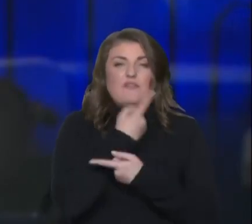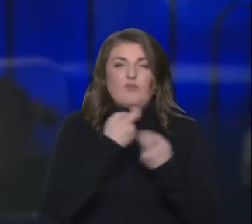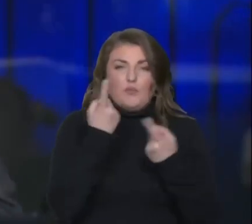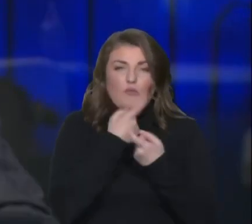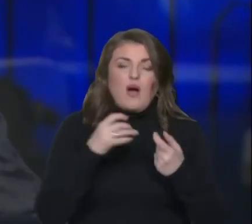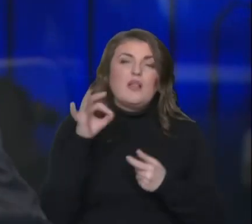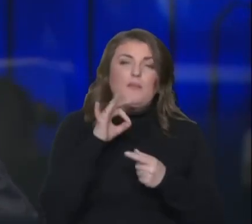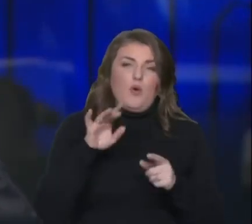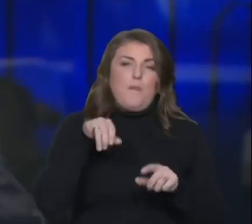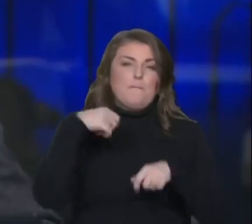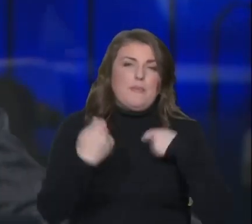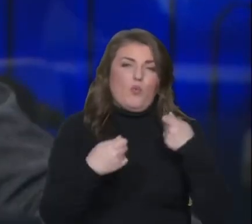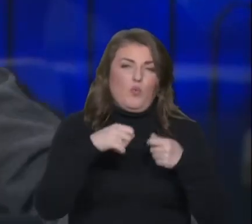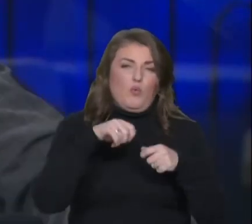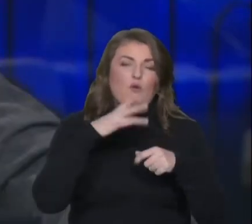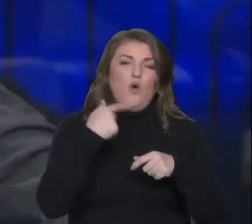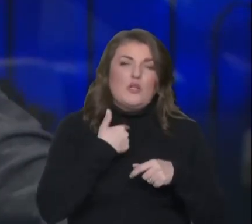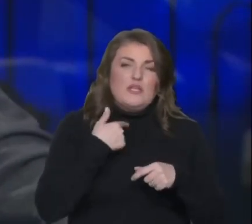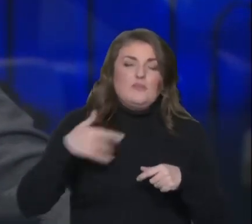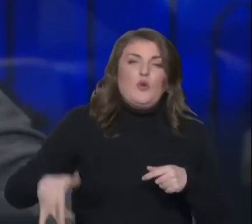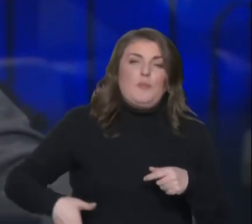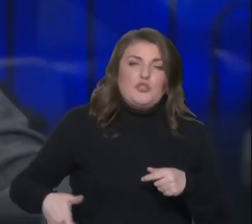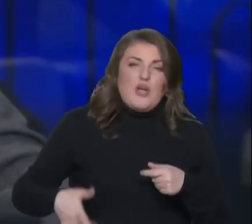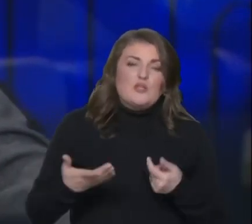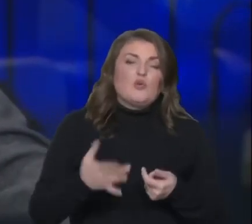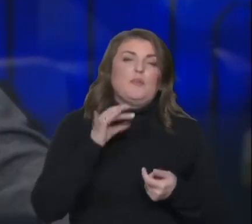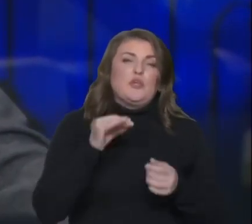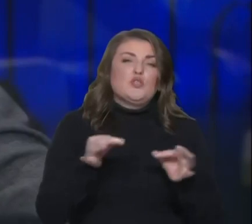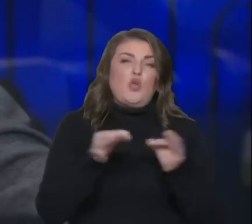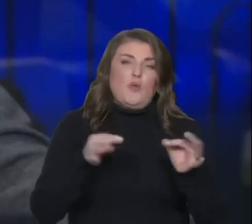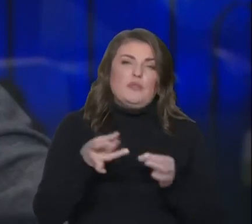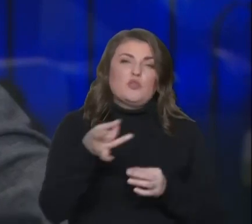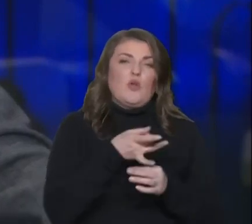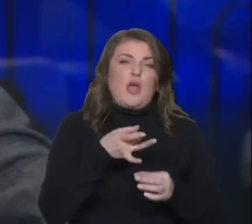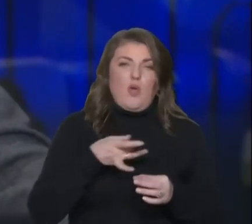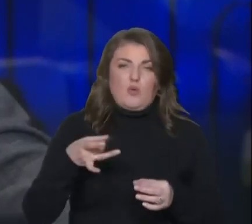інформувала про падіння уламків в Голосіївському, Печерському і Солом'янському районах.